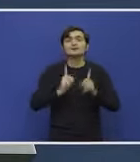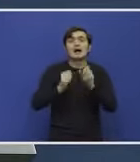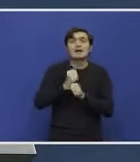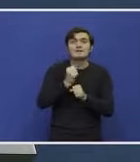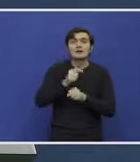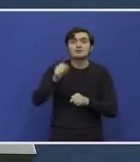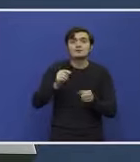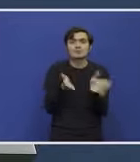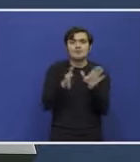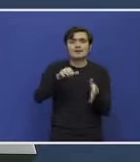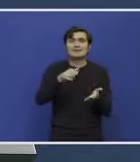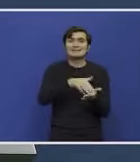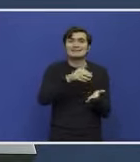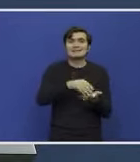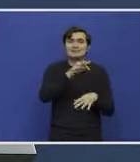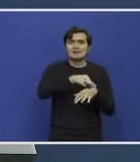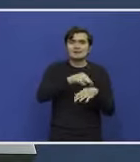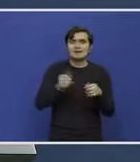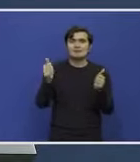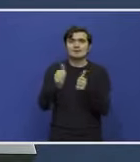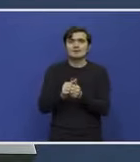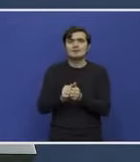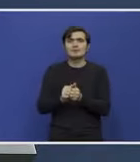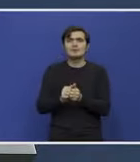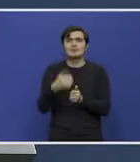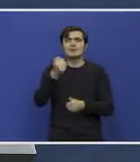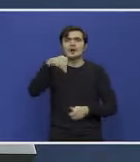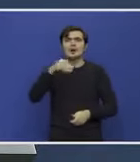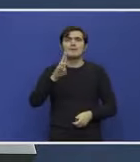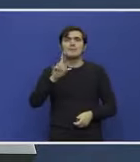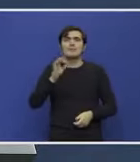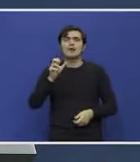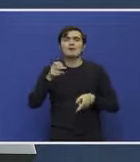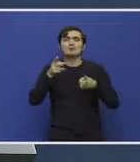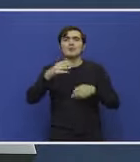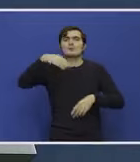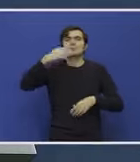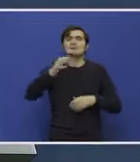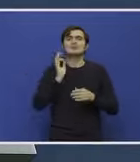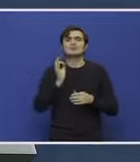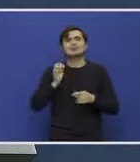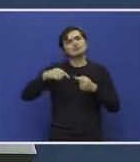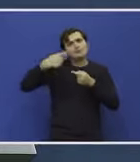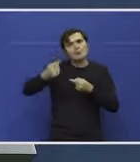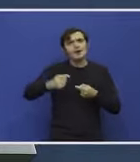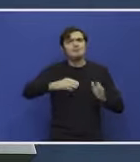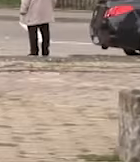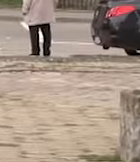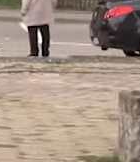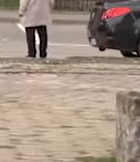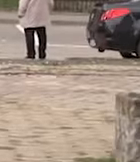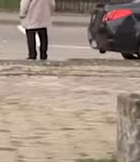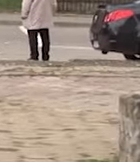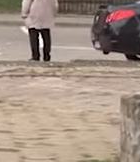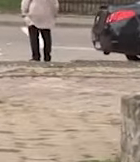pachet de servicii medicale ambulatorii, împreună cu ambulatorile de specialitate, bineînțeles, atunci o să putem să scădem presiunea pentru spitale.